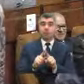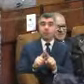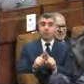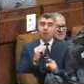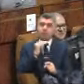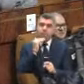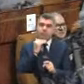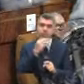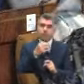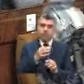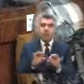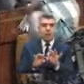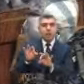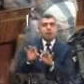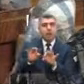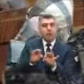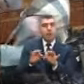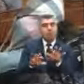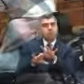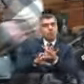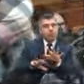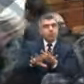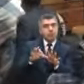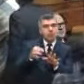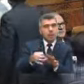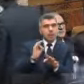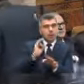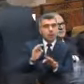الإجراءات، لأن هذا ورش اجتماعي وورش كبير